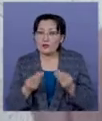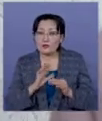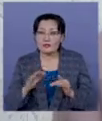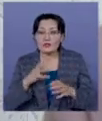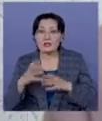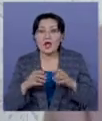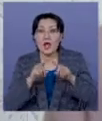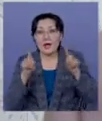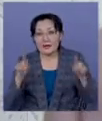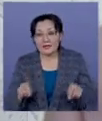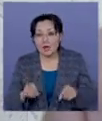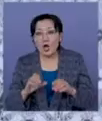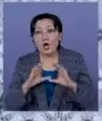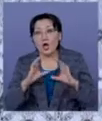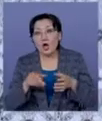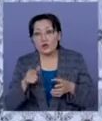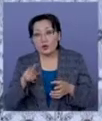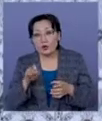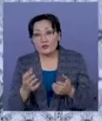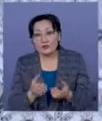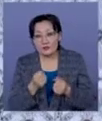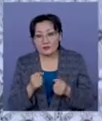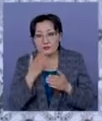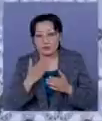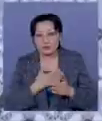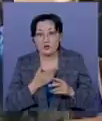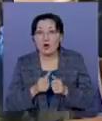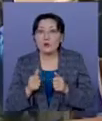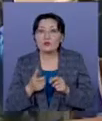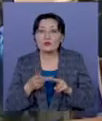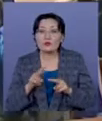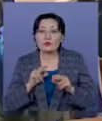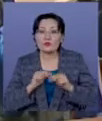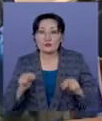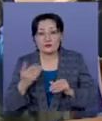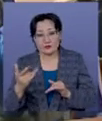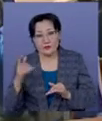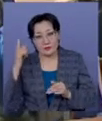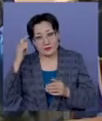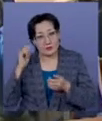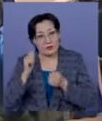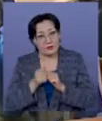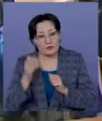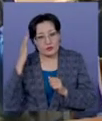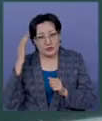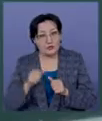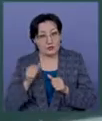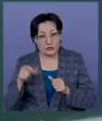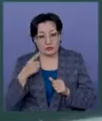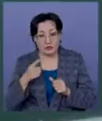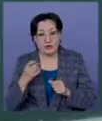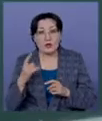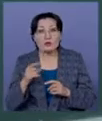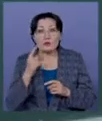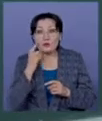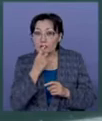әлем картасы мен глобус алғанды жақсы көреді. Ойы ұшқыр Арсен озат оқушы. Мұғалімі оның есте сақтау қабілеті ерекше дейді. Арсен